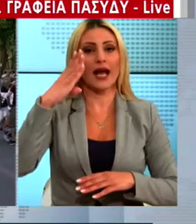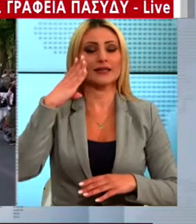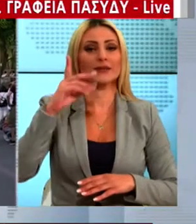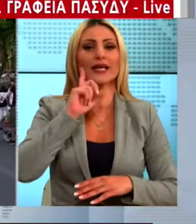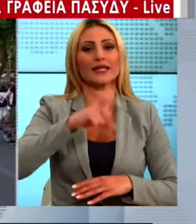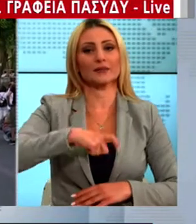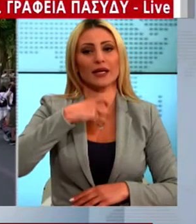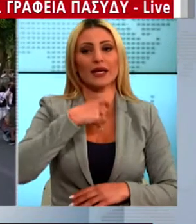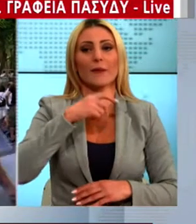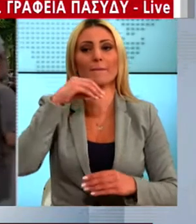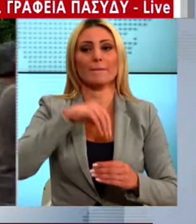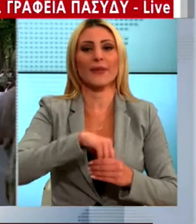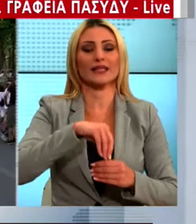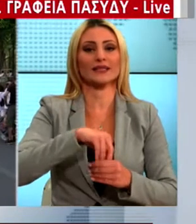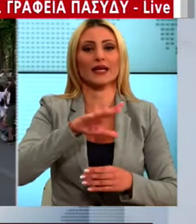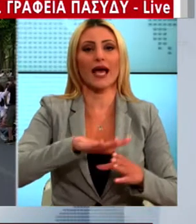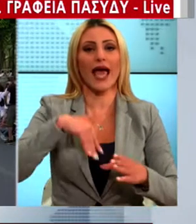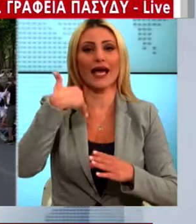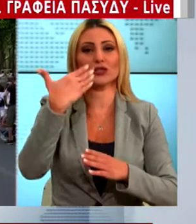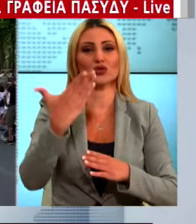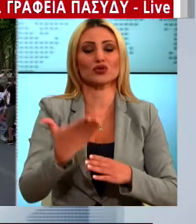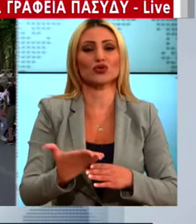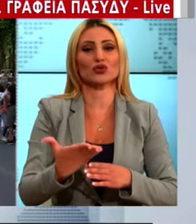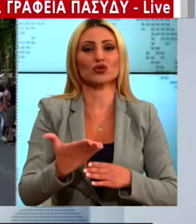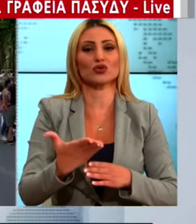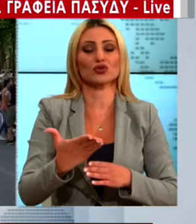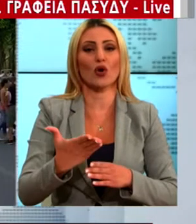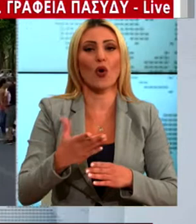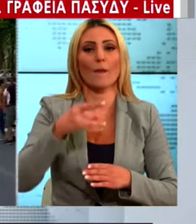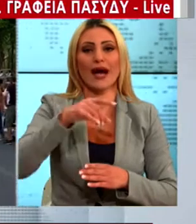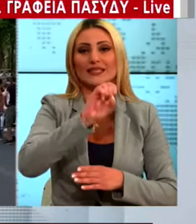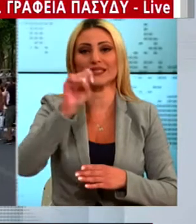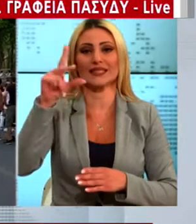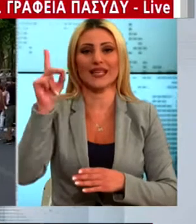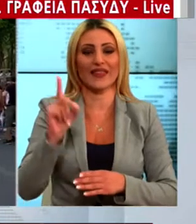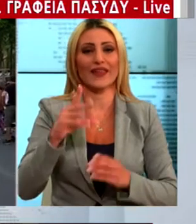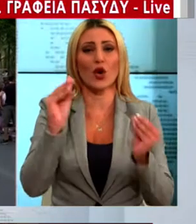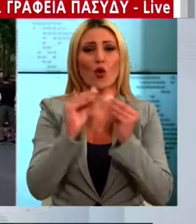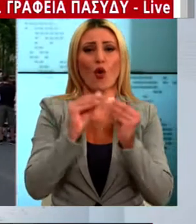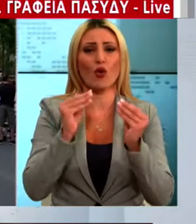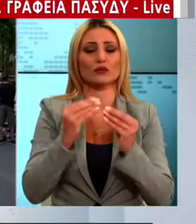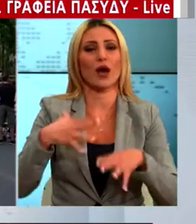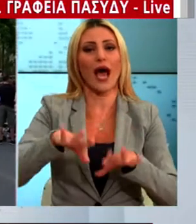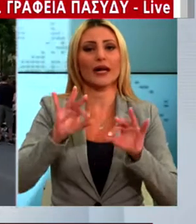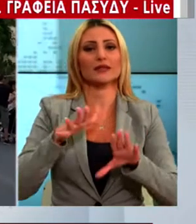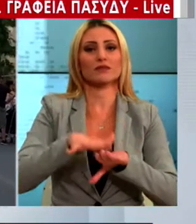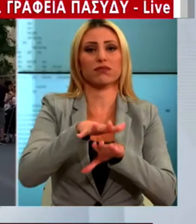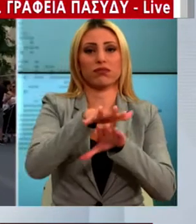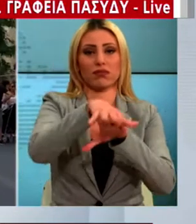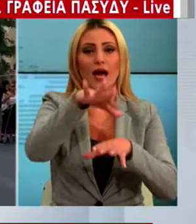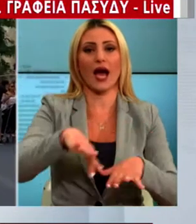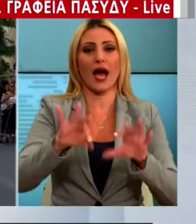Κωνσταντίνα, κυρίες και κύριοι, βρισκόμαστε εδώ έξω από το οίκημα της ΠΑΣΙΔΗ, όπου αρκετός κόσμος έχει αρχίσει να